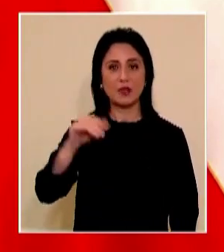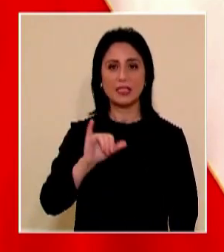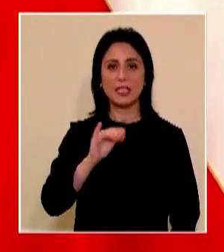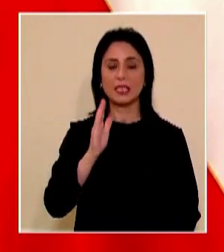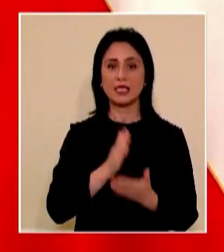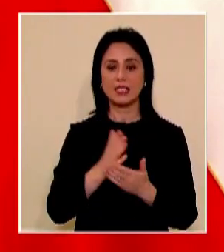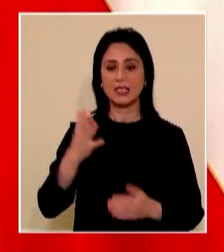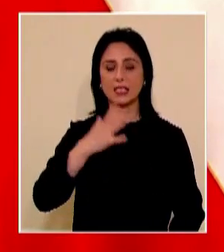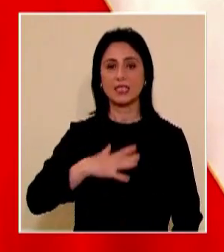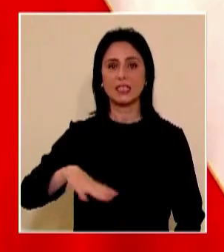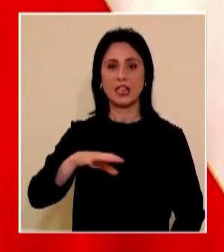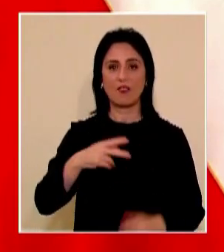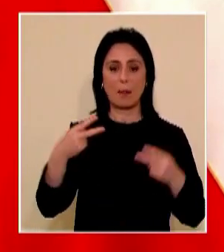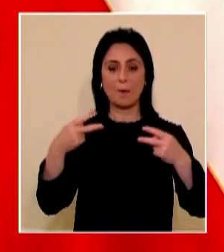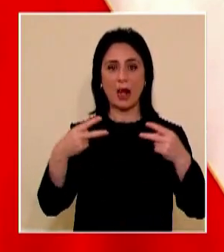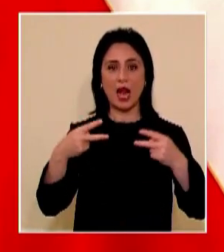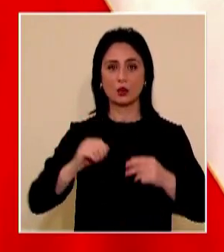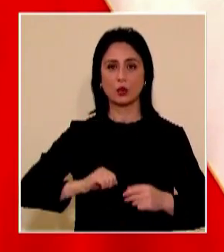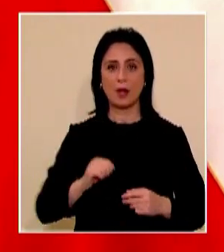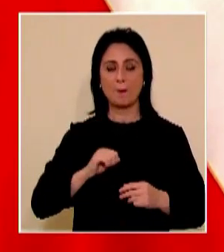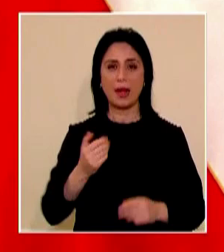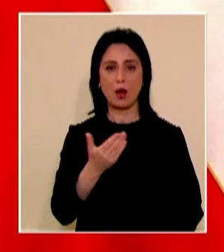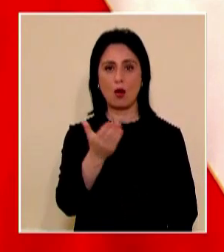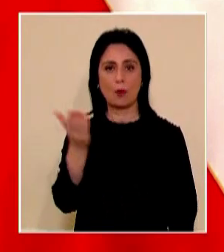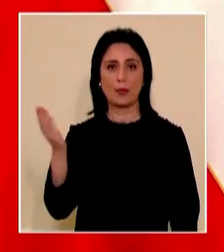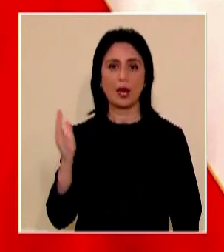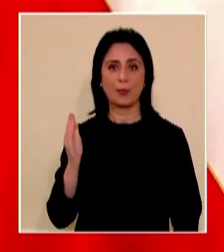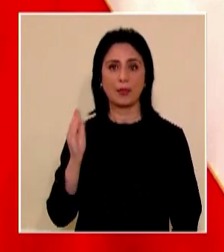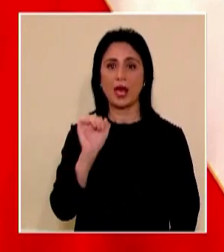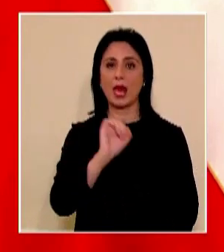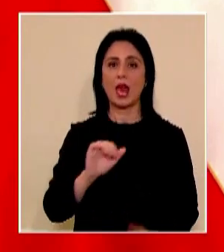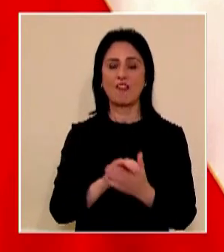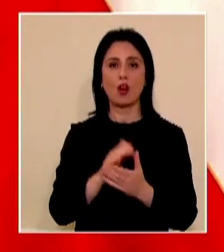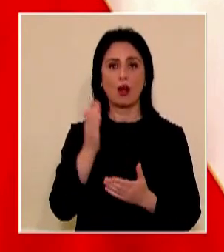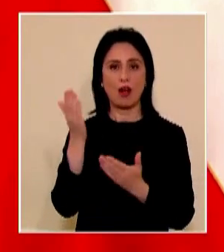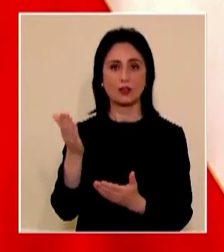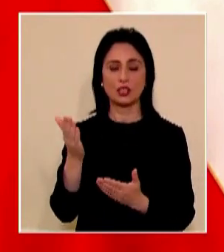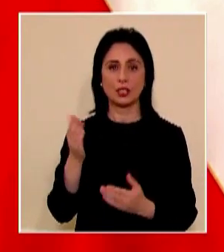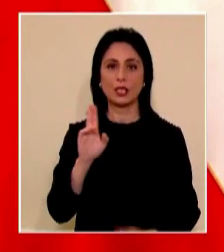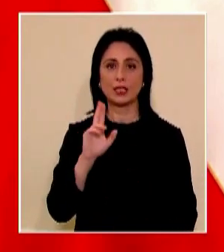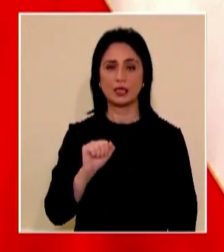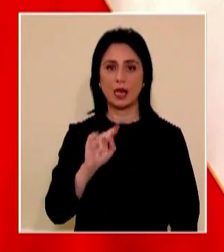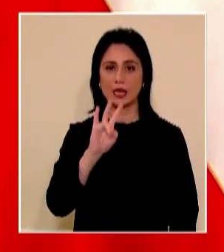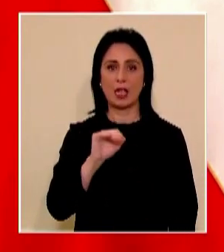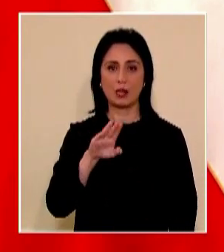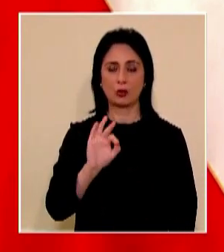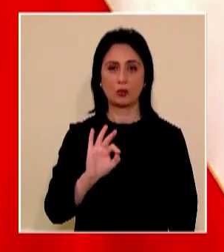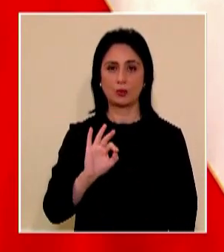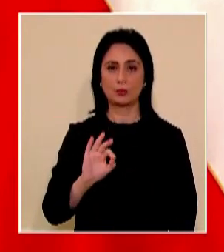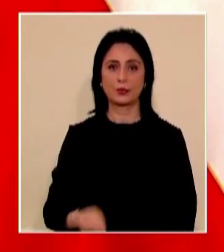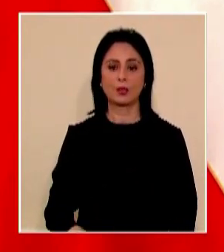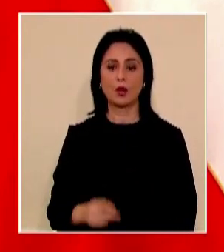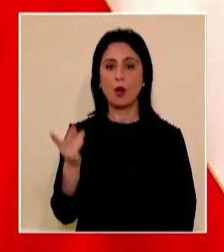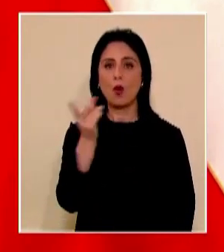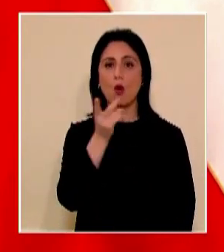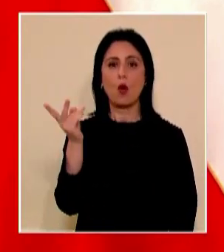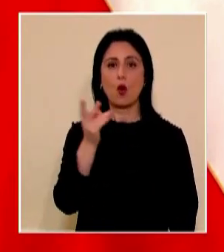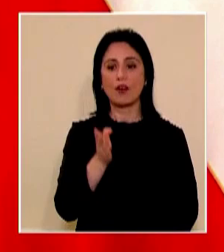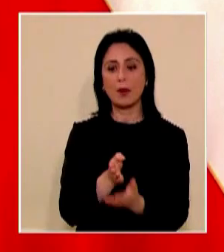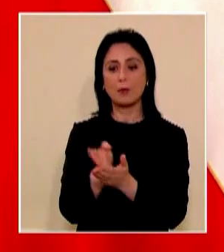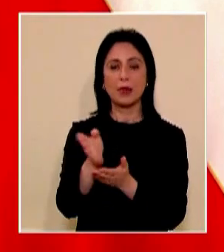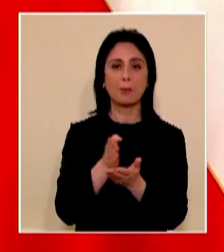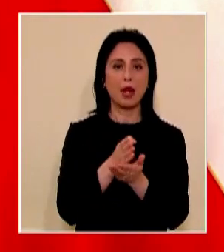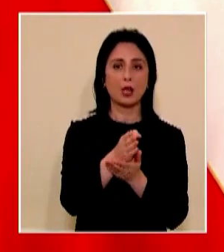სადაც არიან საქართველოს პარტნიორები და მეგობრები ესე იგი ევროკავშირი და ნატო ორივე